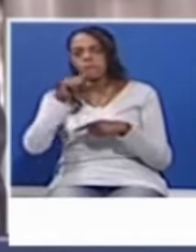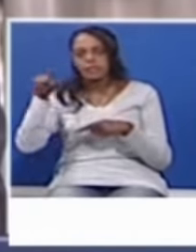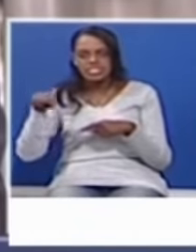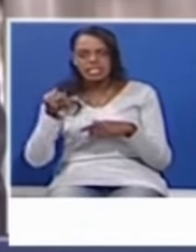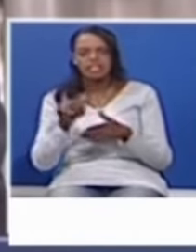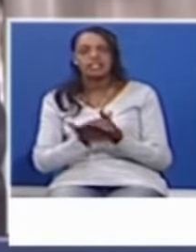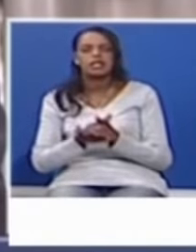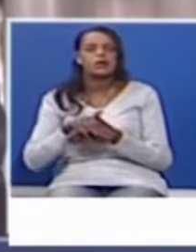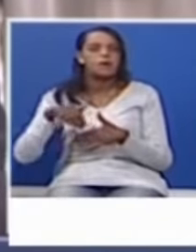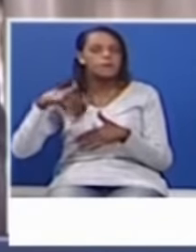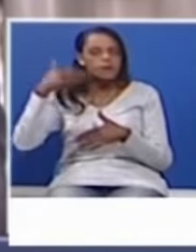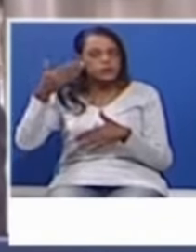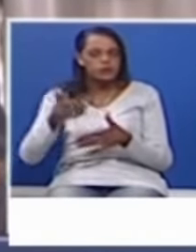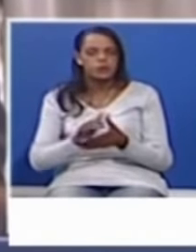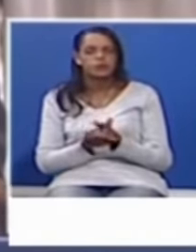ብድሕሪኡ